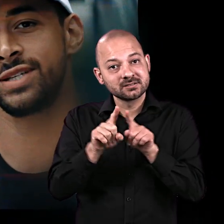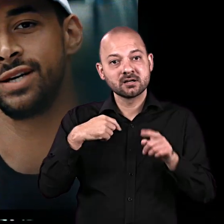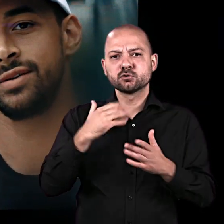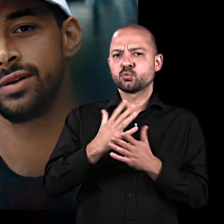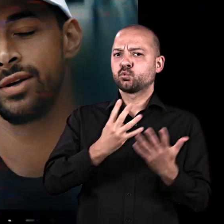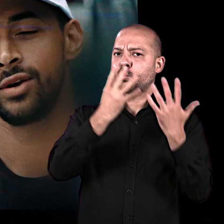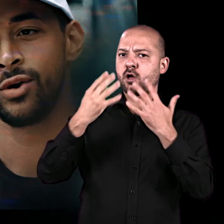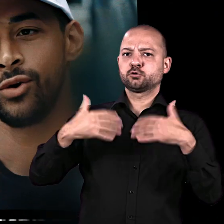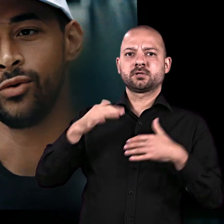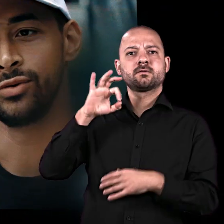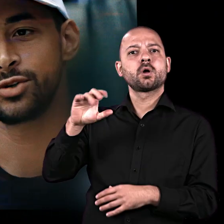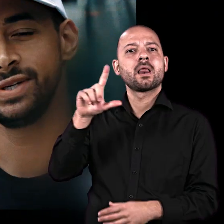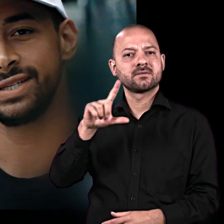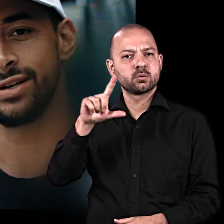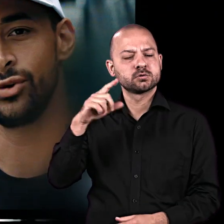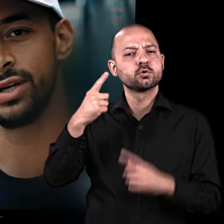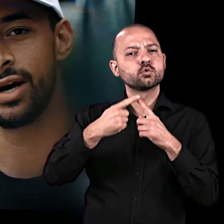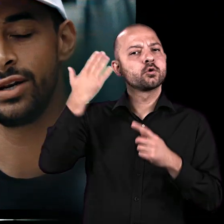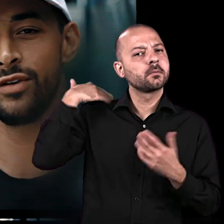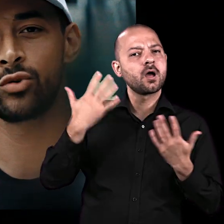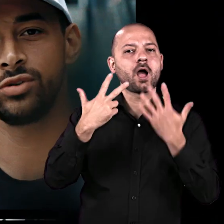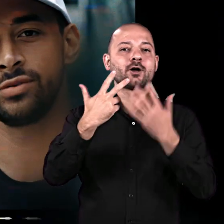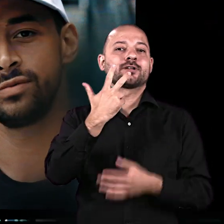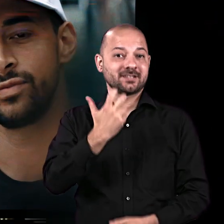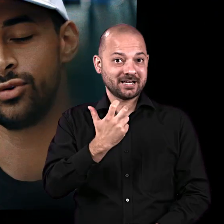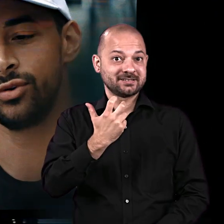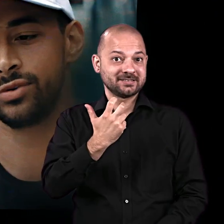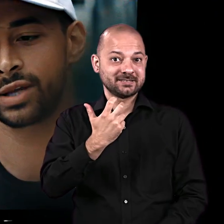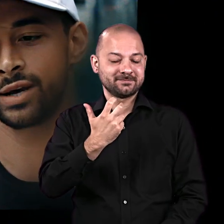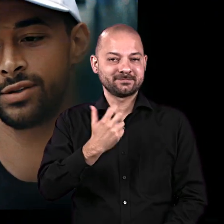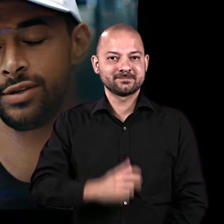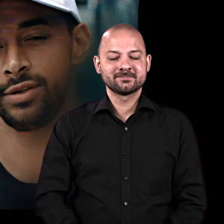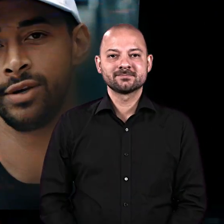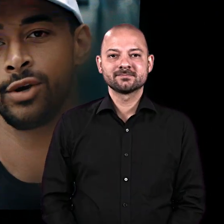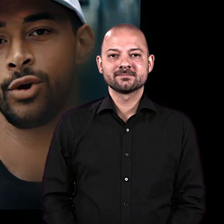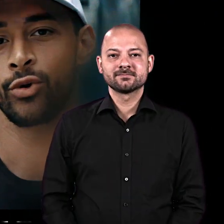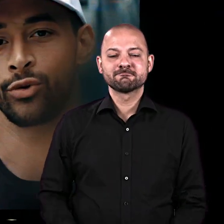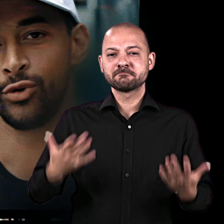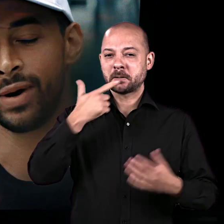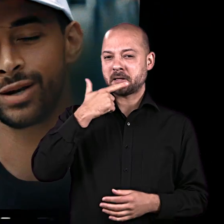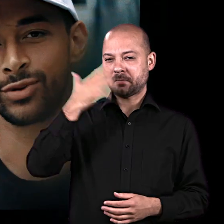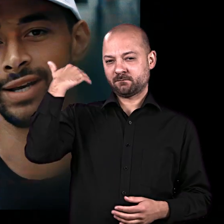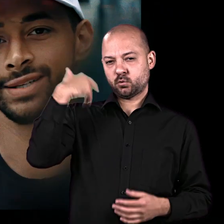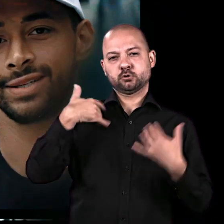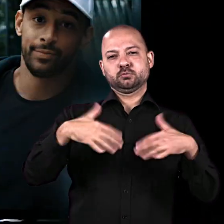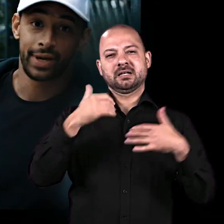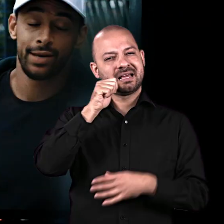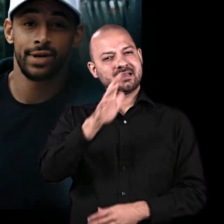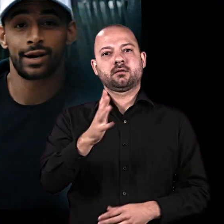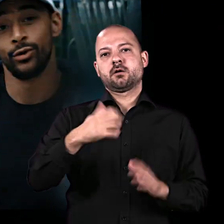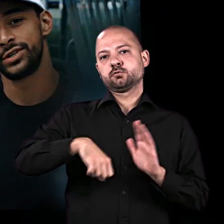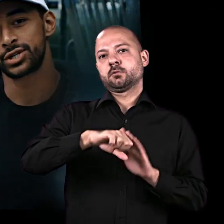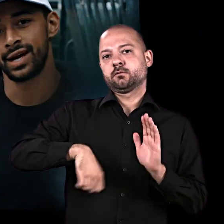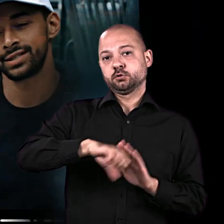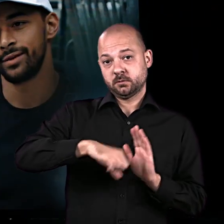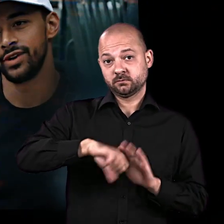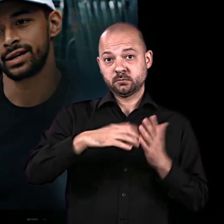zwei Schwestern und spiele seit neun Jahren in Leverkusen und trage die Rücken Nummer 38. In Bremen,